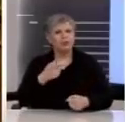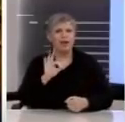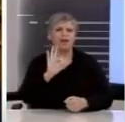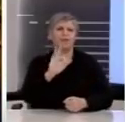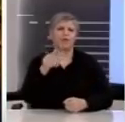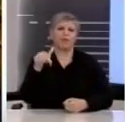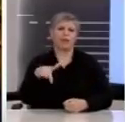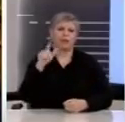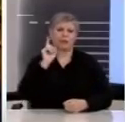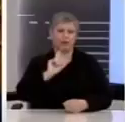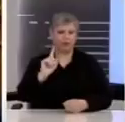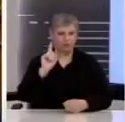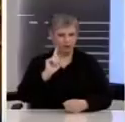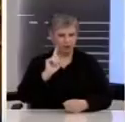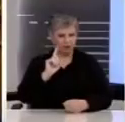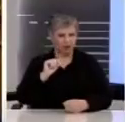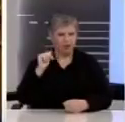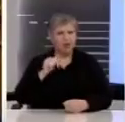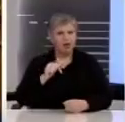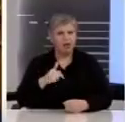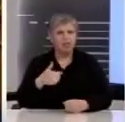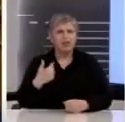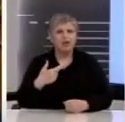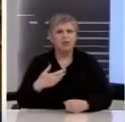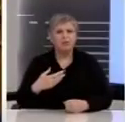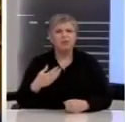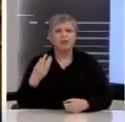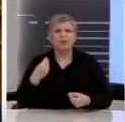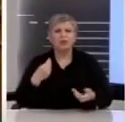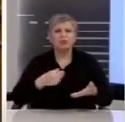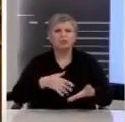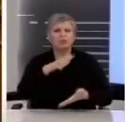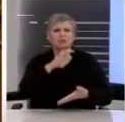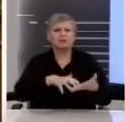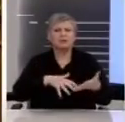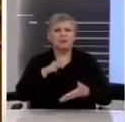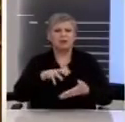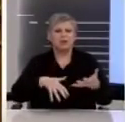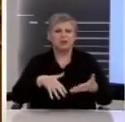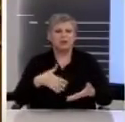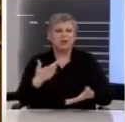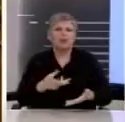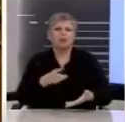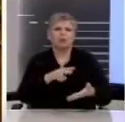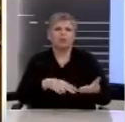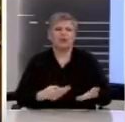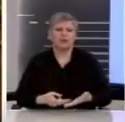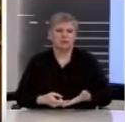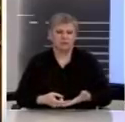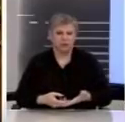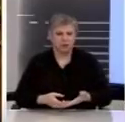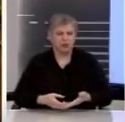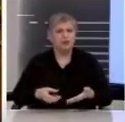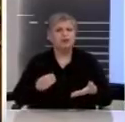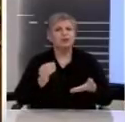μου σε αυτό το βήμα, λες και δεν είχε ακούσει, διάβασε το γραπτό κείμενο που είχε φτιάξει από πριν. Αλλά και η